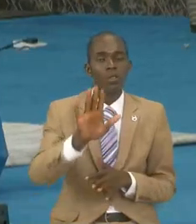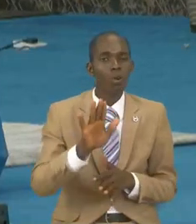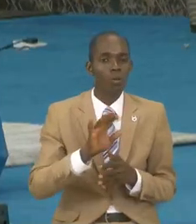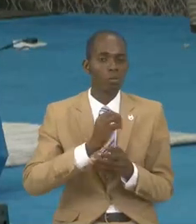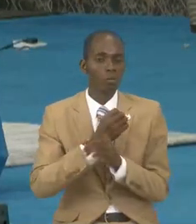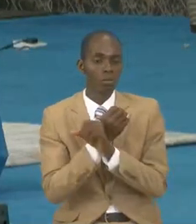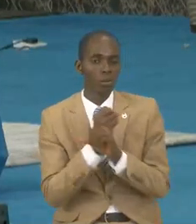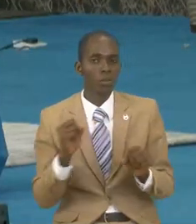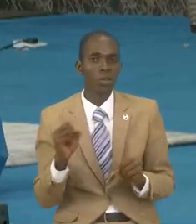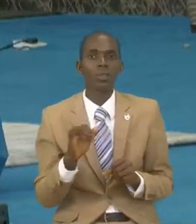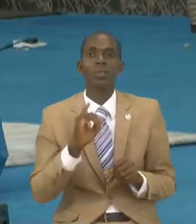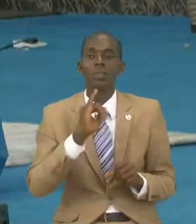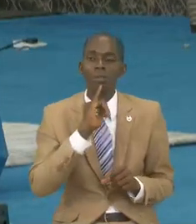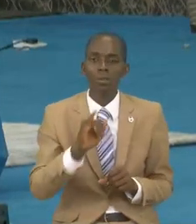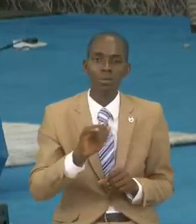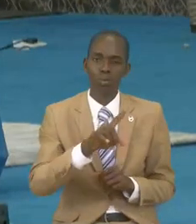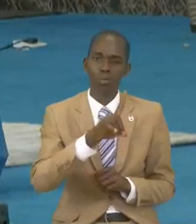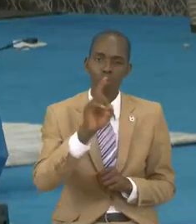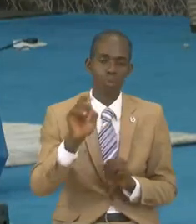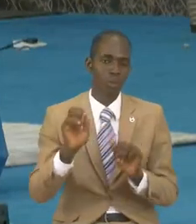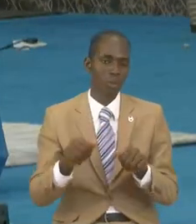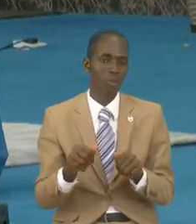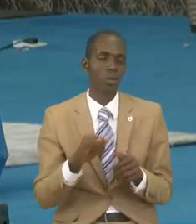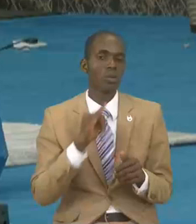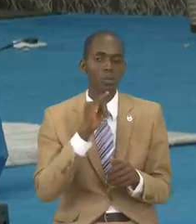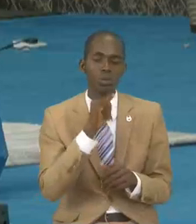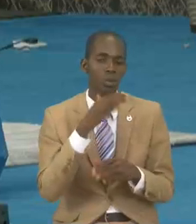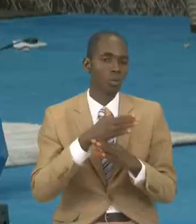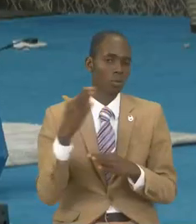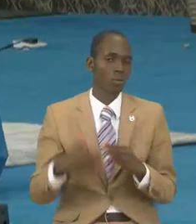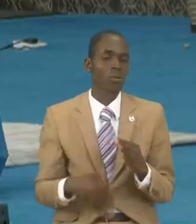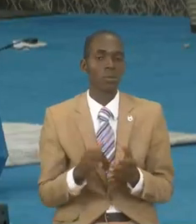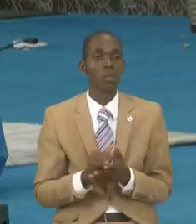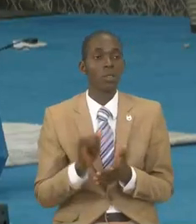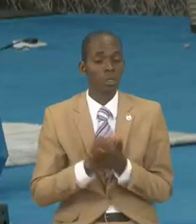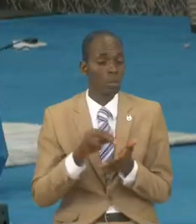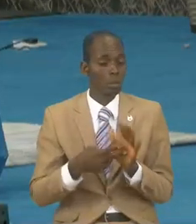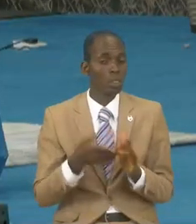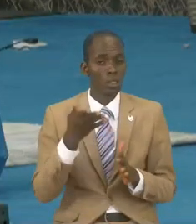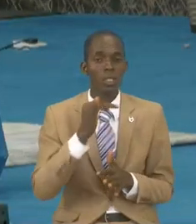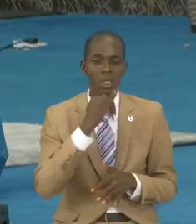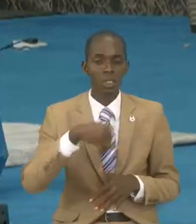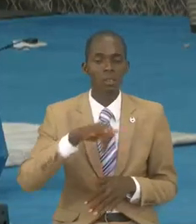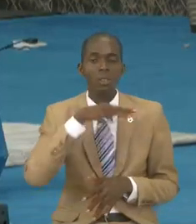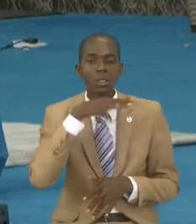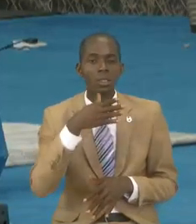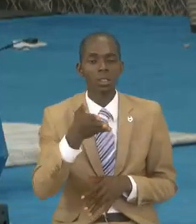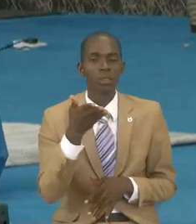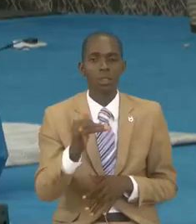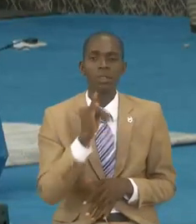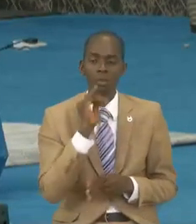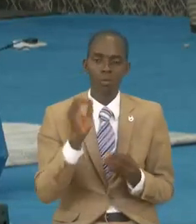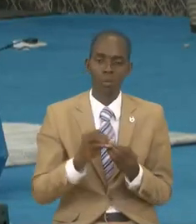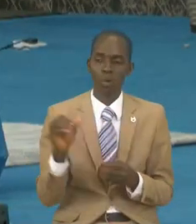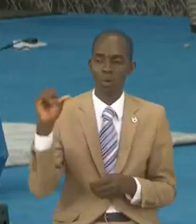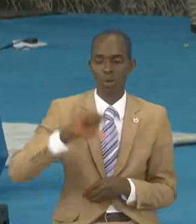conversion doit être remise en cause. Parce qu'il y a encore la corruption là-bas. Il y a la condamnation